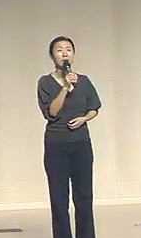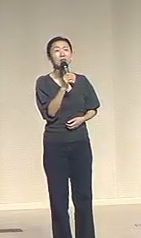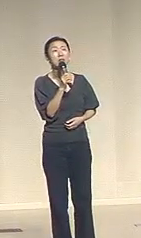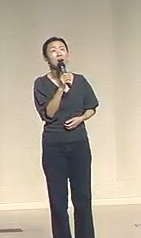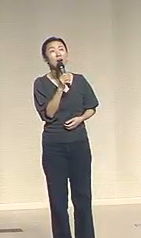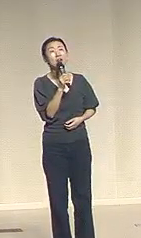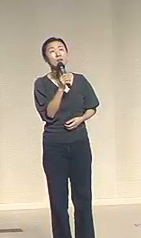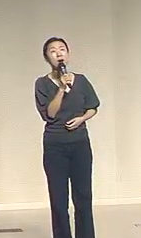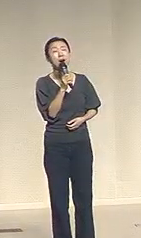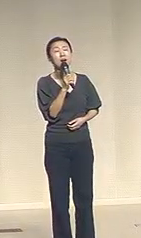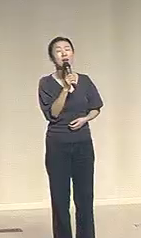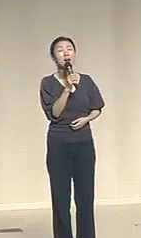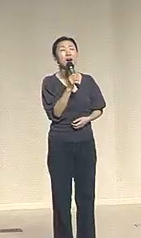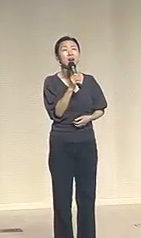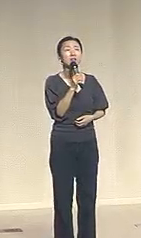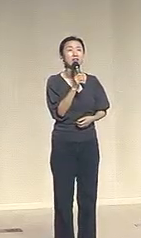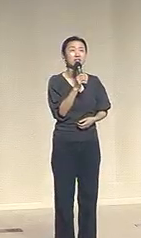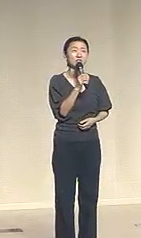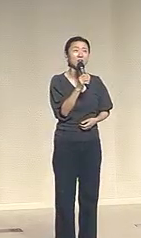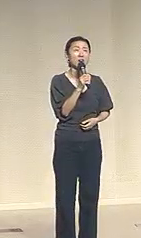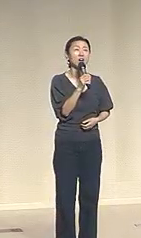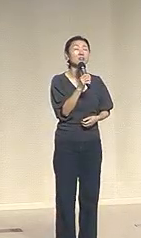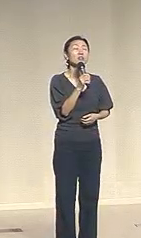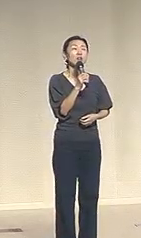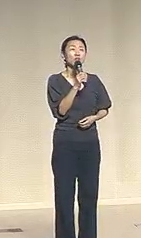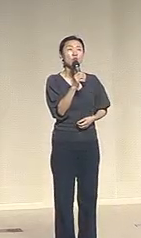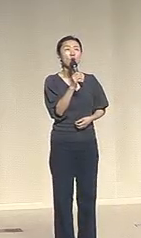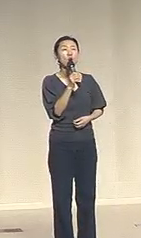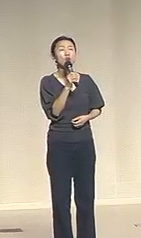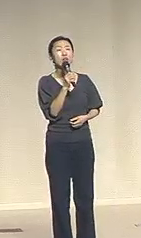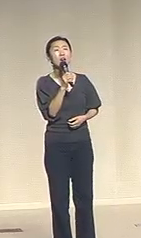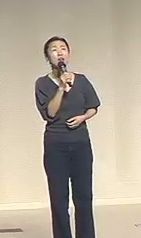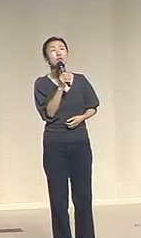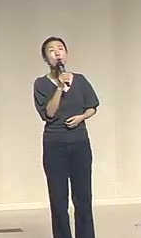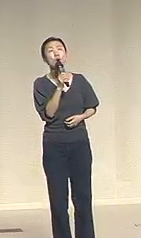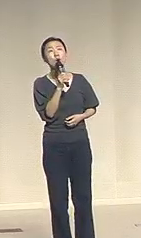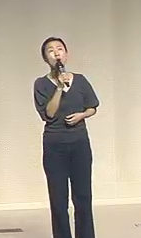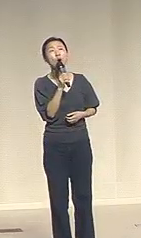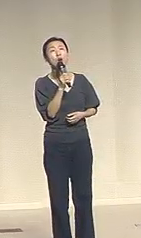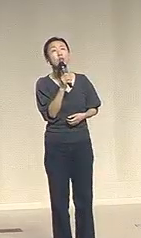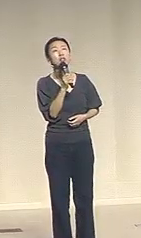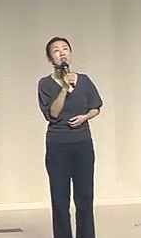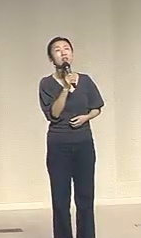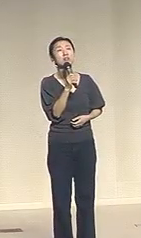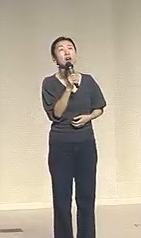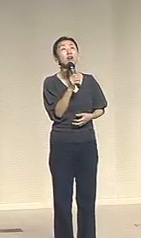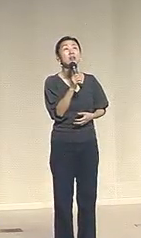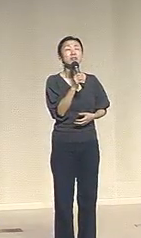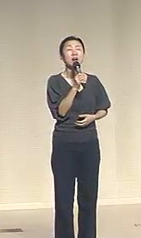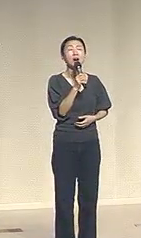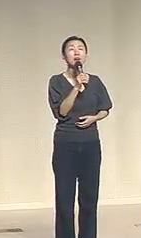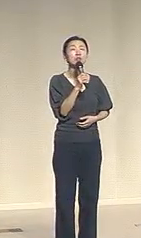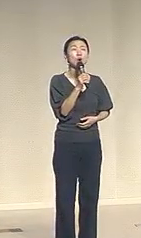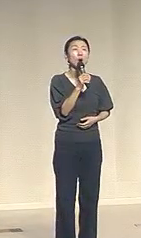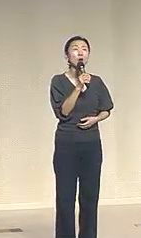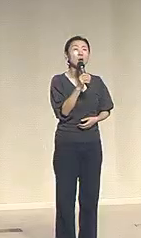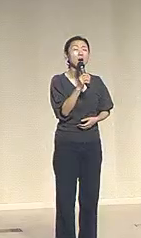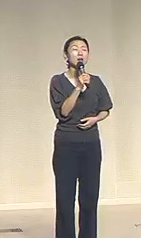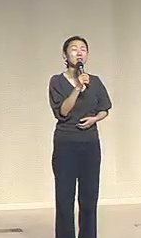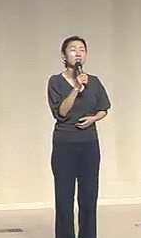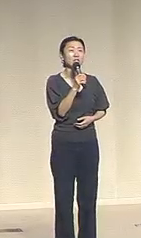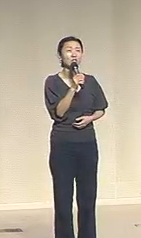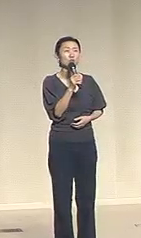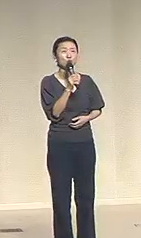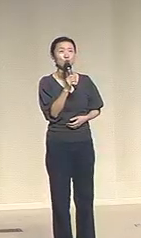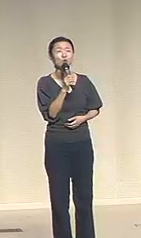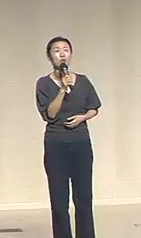선하심을 닮아가는 자, 너의 모든 것